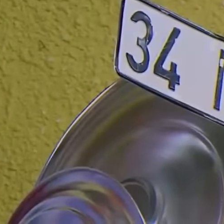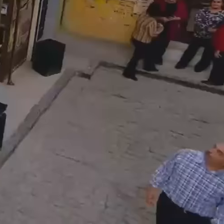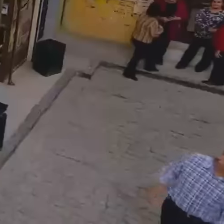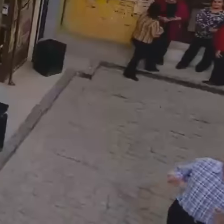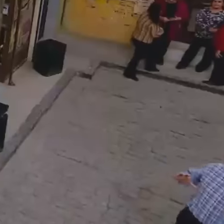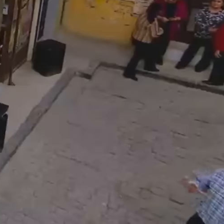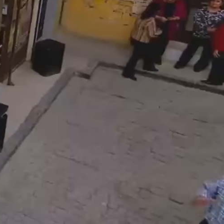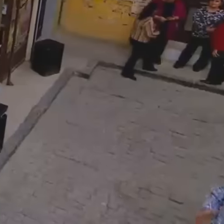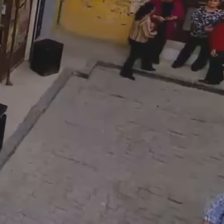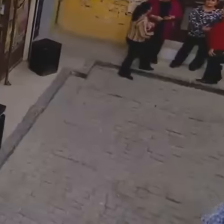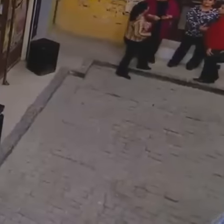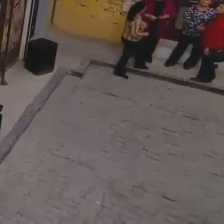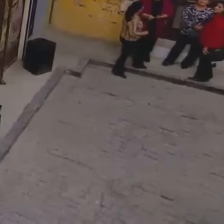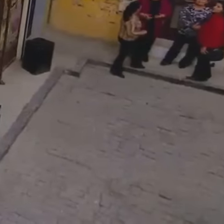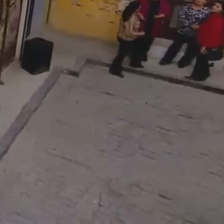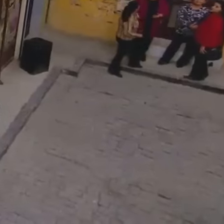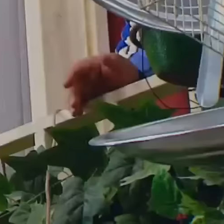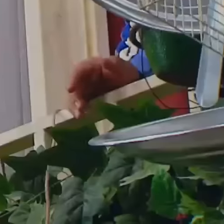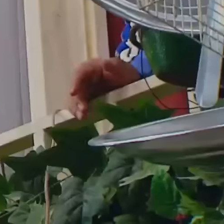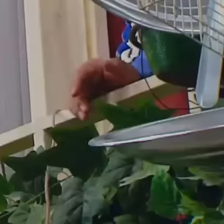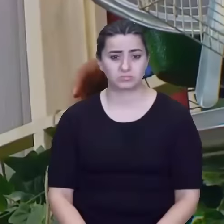ne bakıyorsunuz diye kafa tutuyor. Ay.